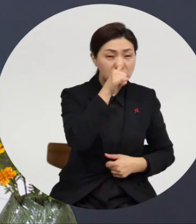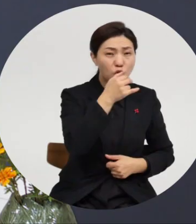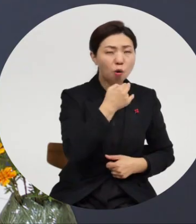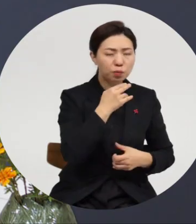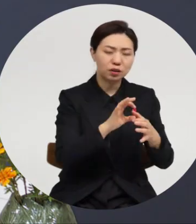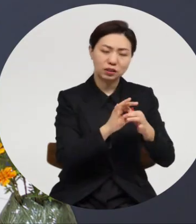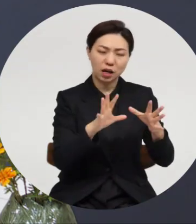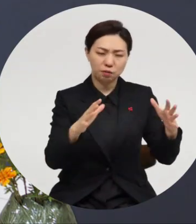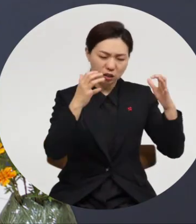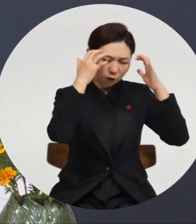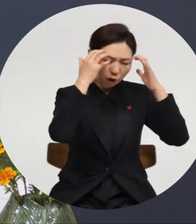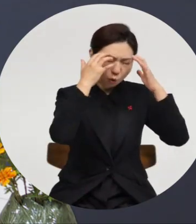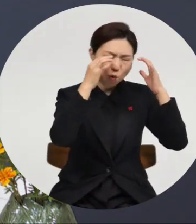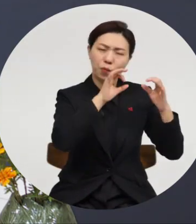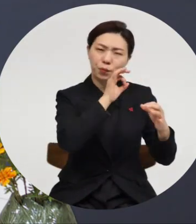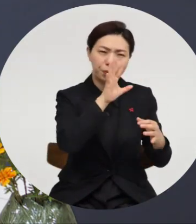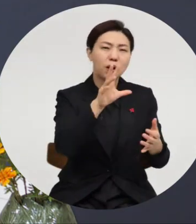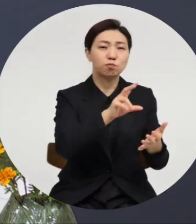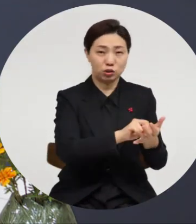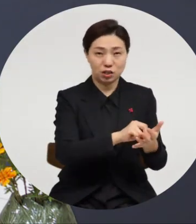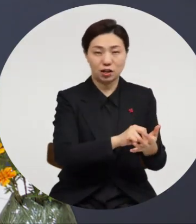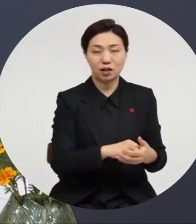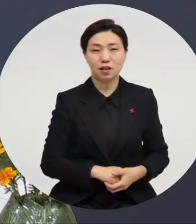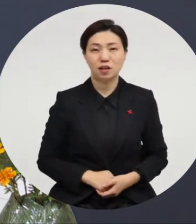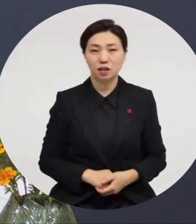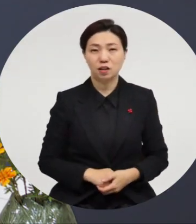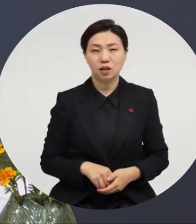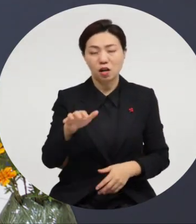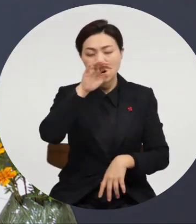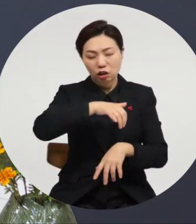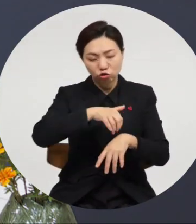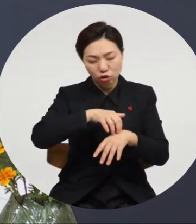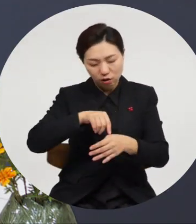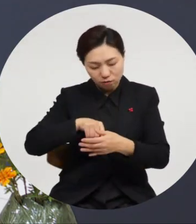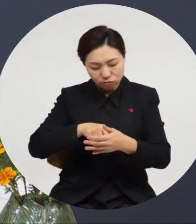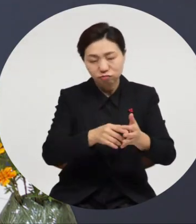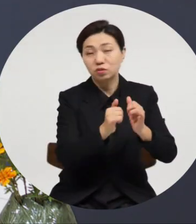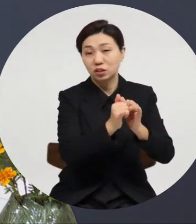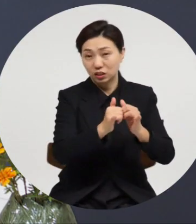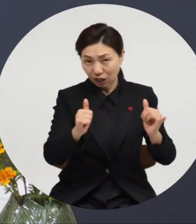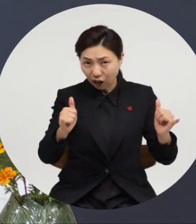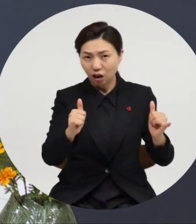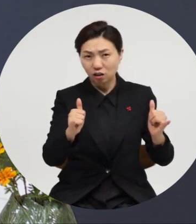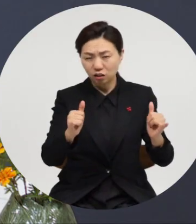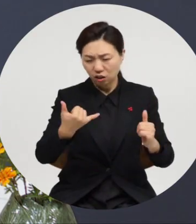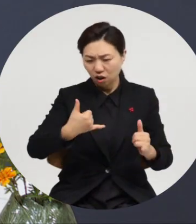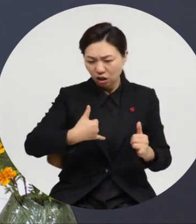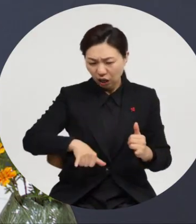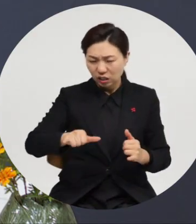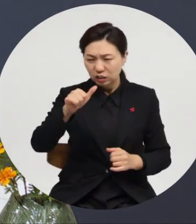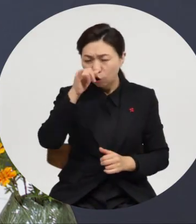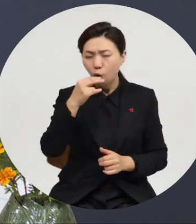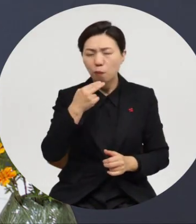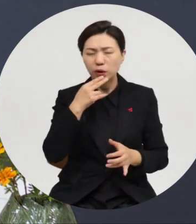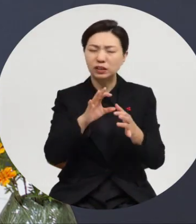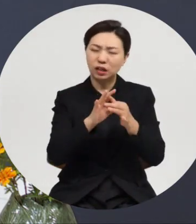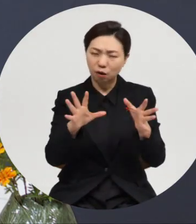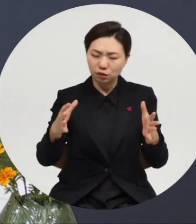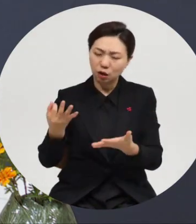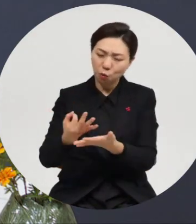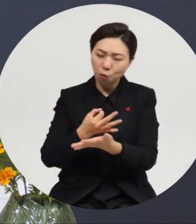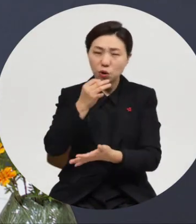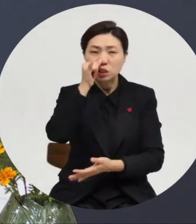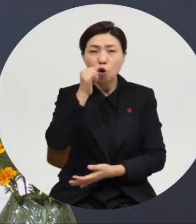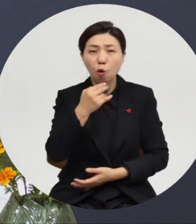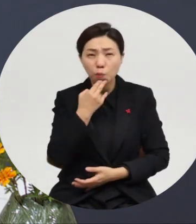중요하지 자식이 있어서 괴롭고 자식이 없어서 괴롭다, 그거는 수행자가 가야 할 길이